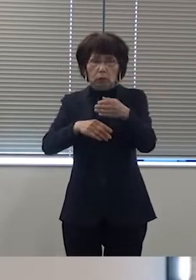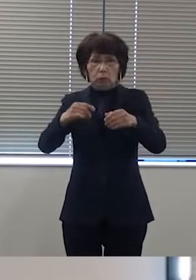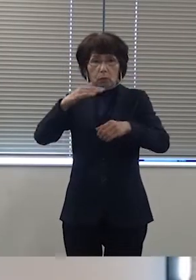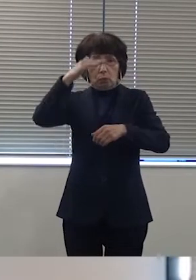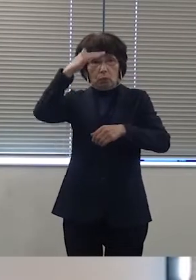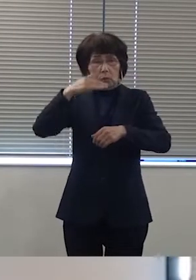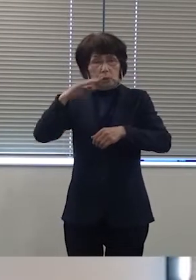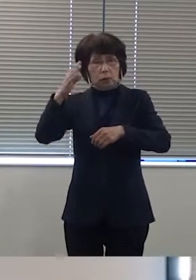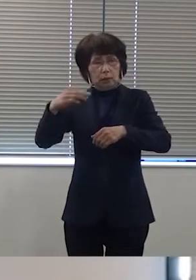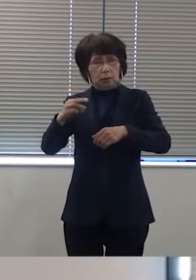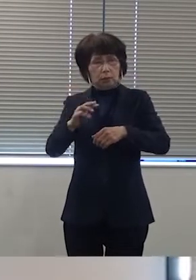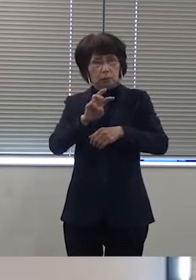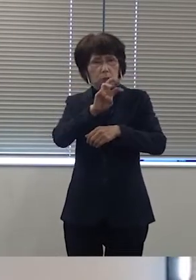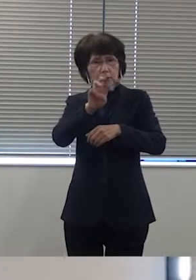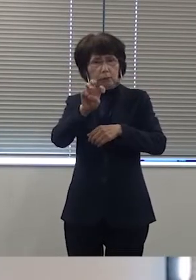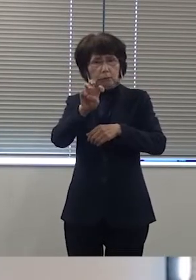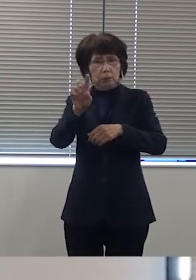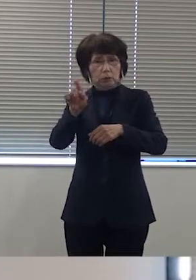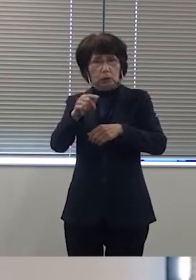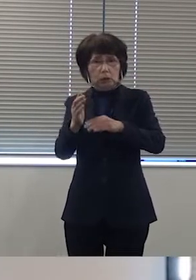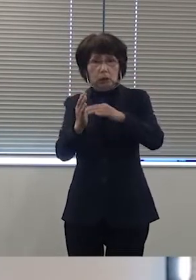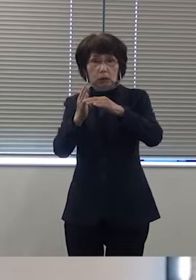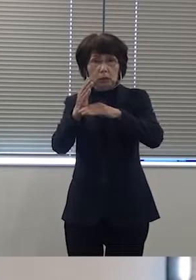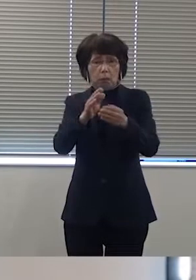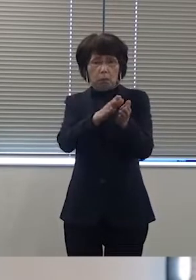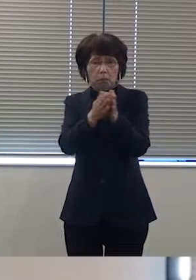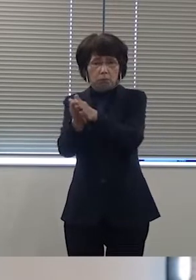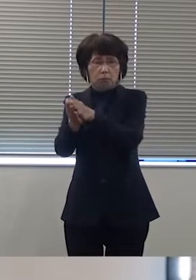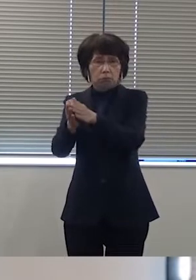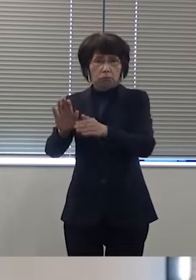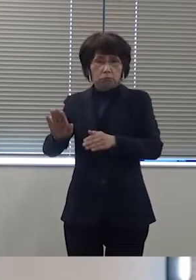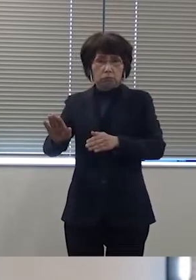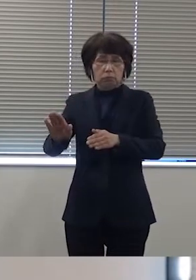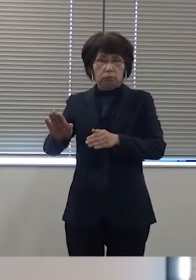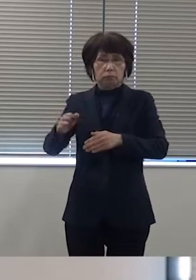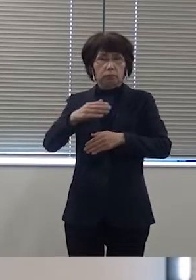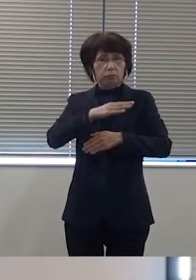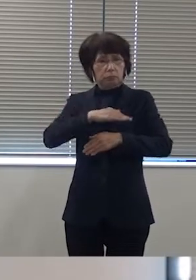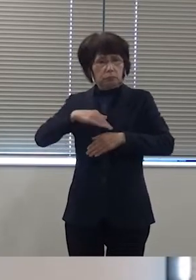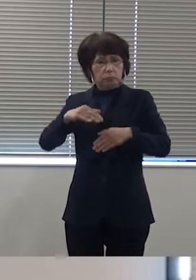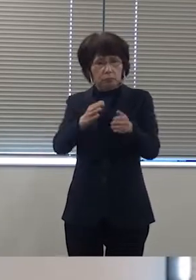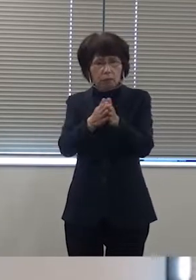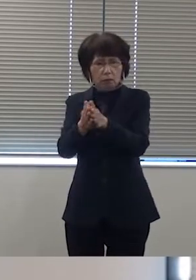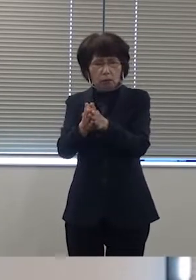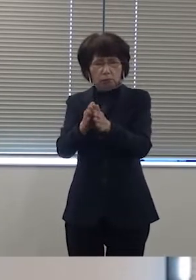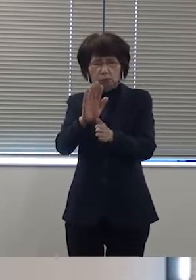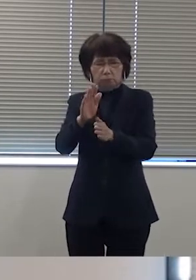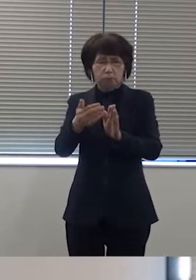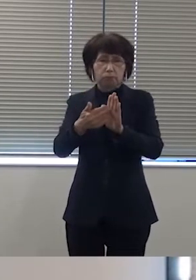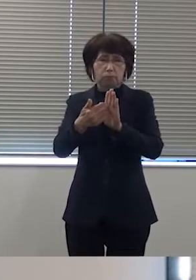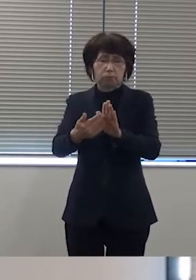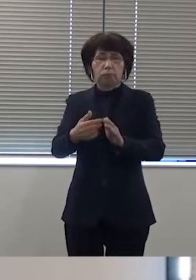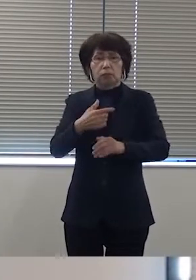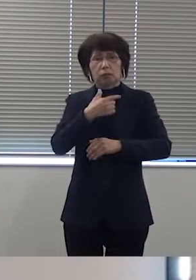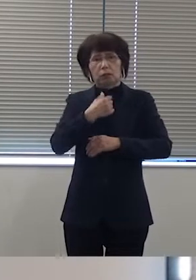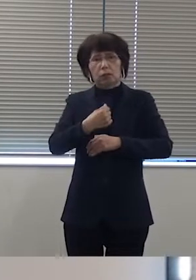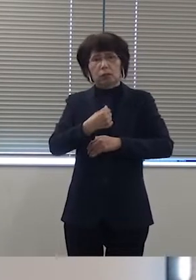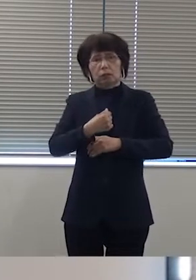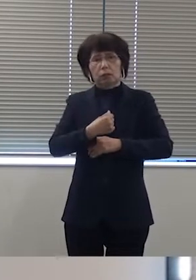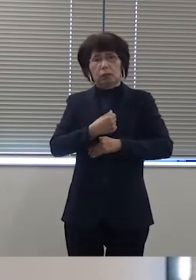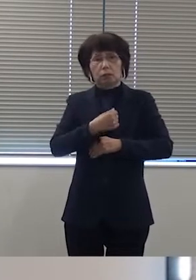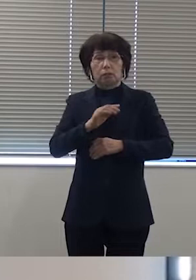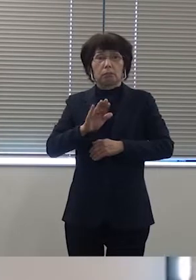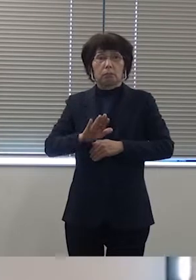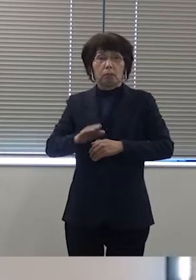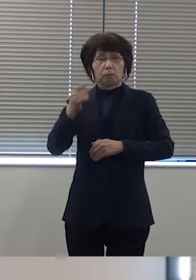上亡くなっておりますので、まあ、我々も死者をできるだけ出してもないんですが、残念